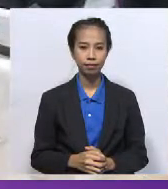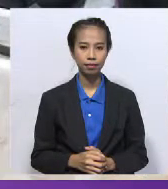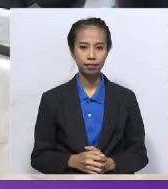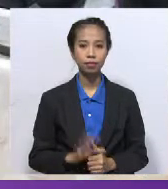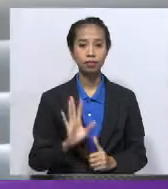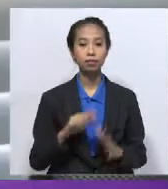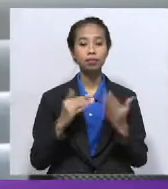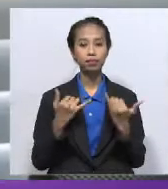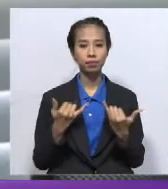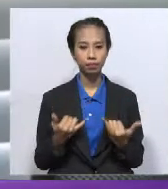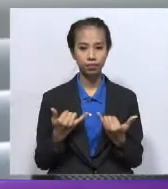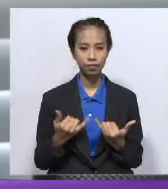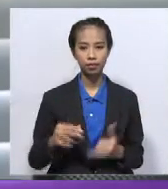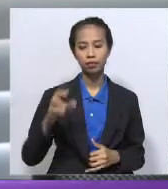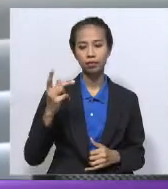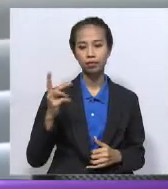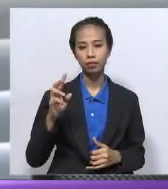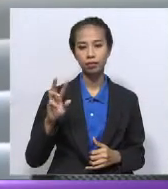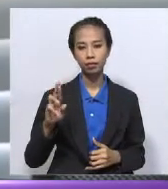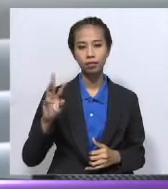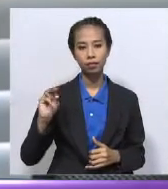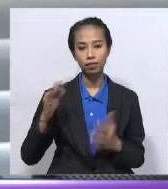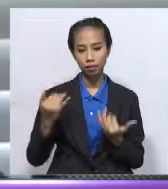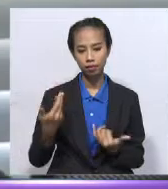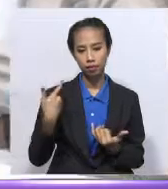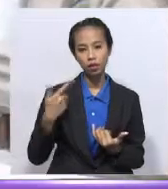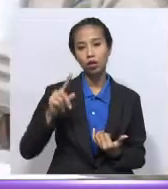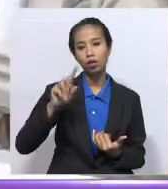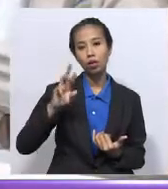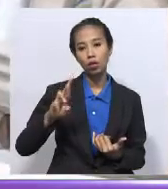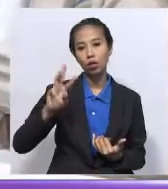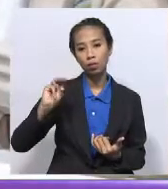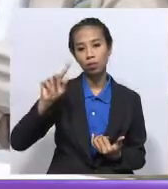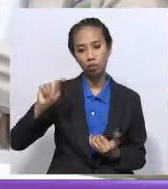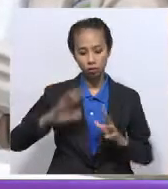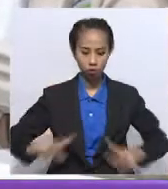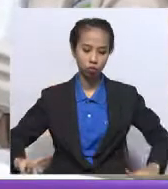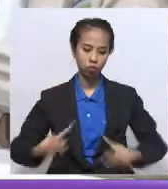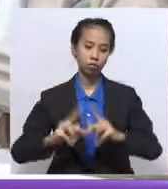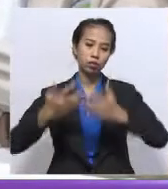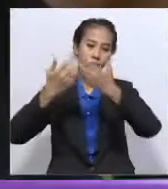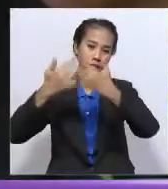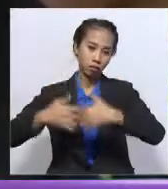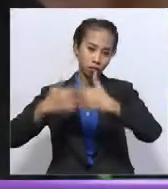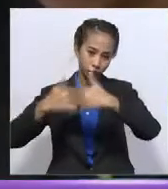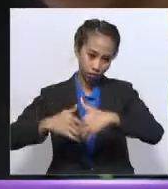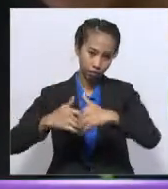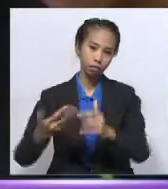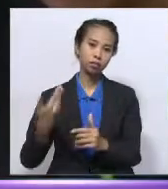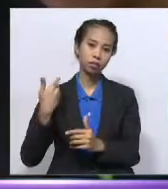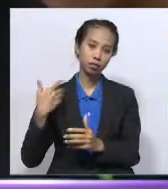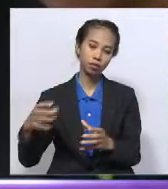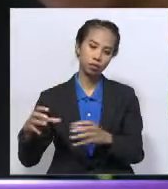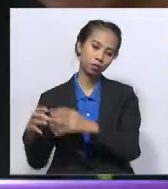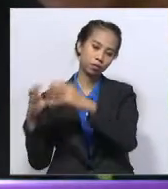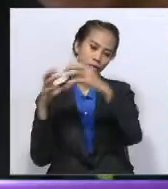ขณะที่วันนี้ก็มีรัฐมนตรีหลายท่านลงพื้นที่นะคะอย่างเช่นรัฐมนตรีช่วยว่าการกระทรวงอุตสาหกรรมค่ะนายสมชายหานทิรันและคณะ